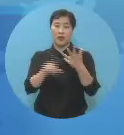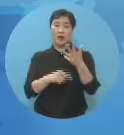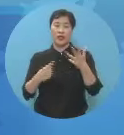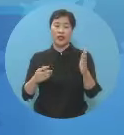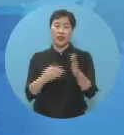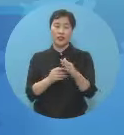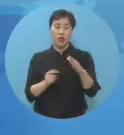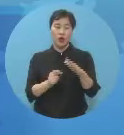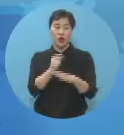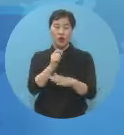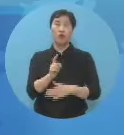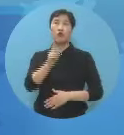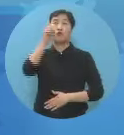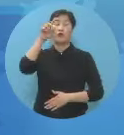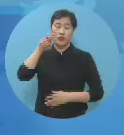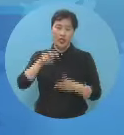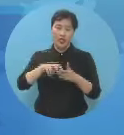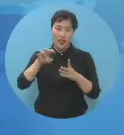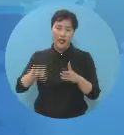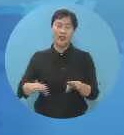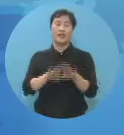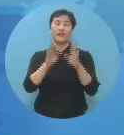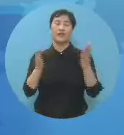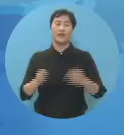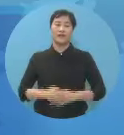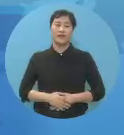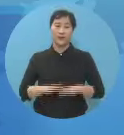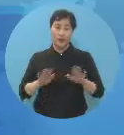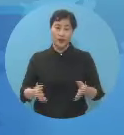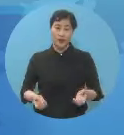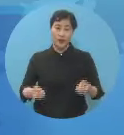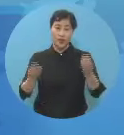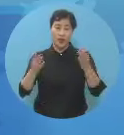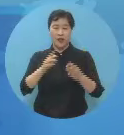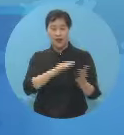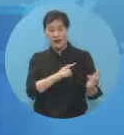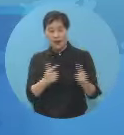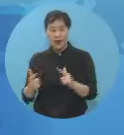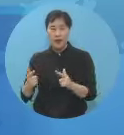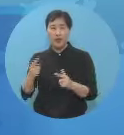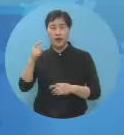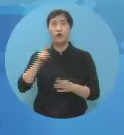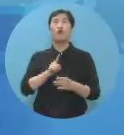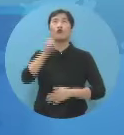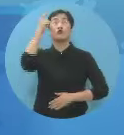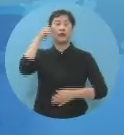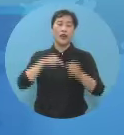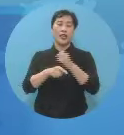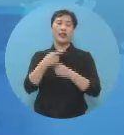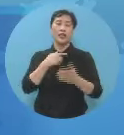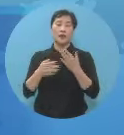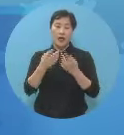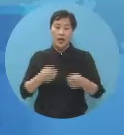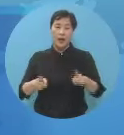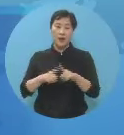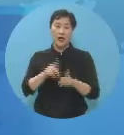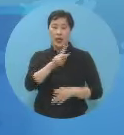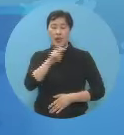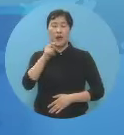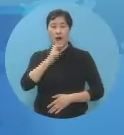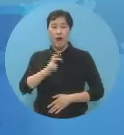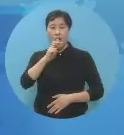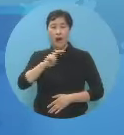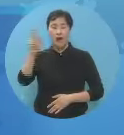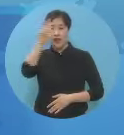1일까지 고흥 나로우주센터 일원에서 열립니다. 이번 축제는 여러 가지 우주과학체험과 함께 K-POP 스타